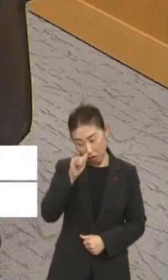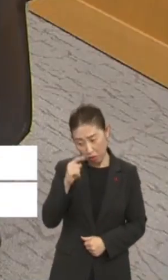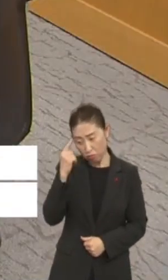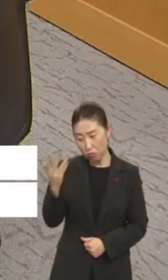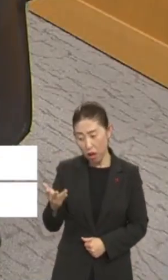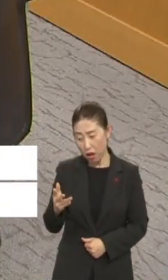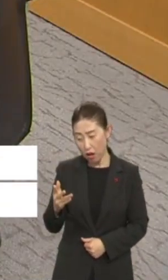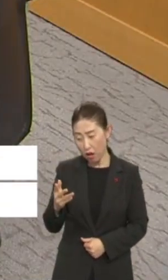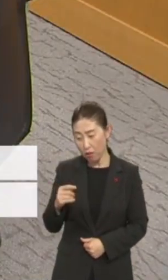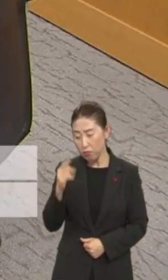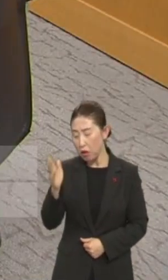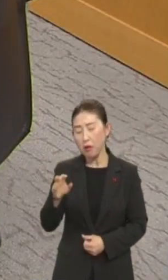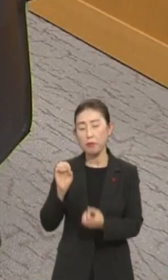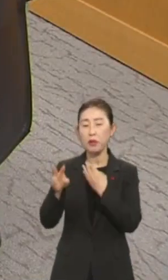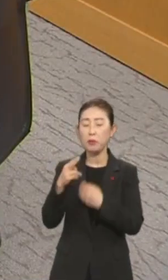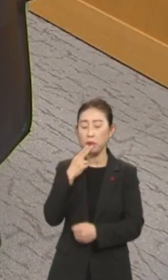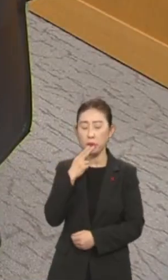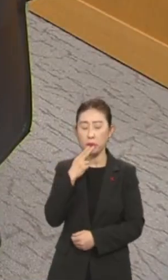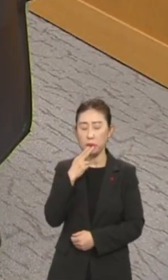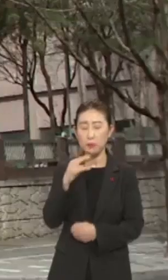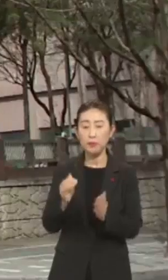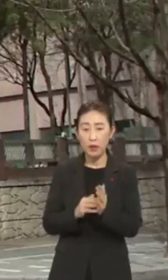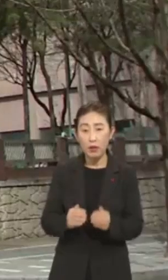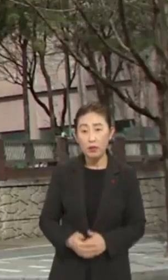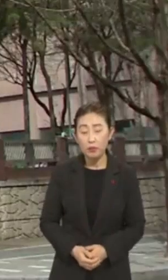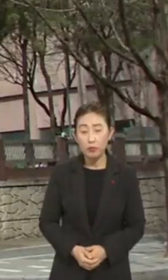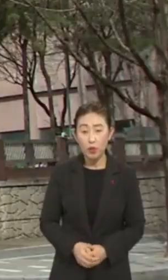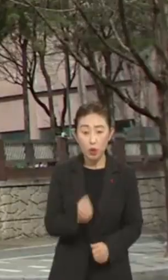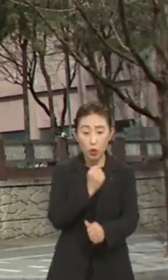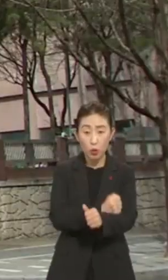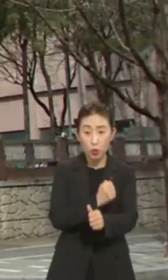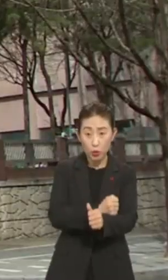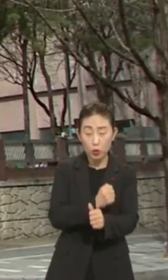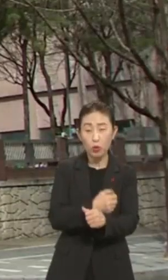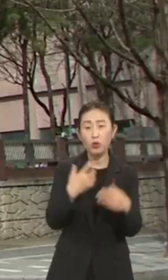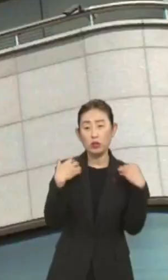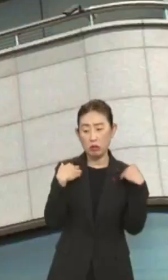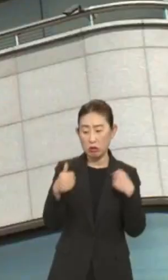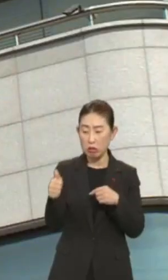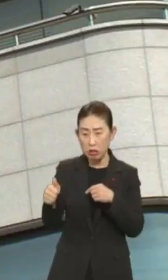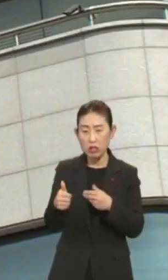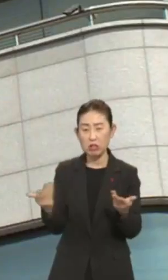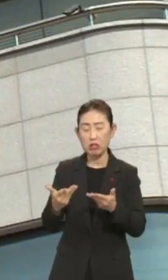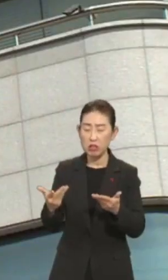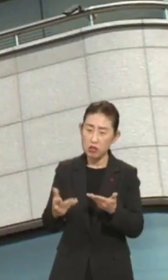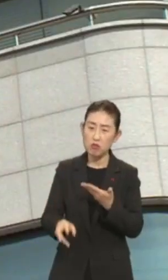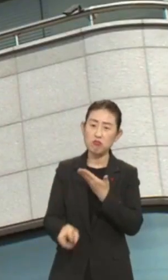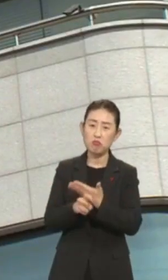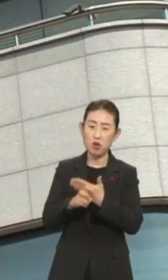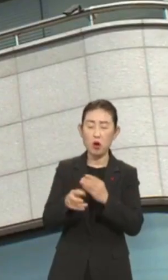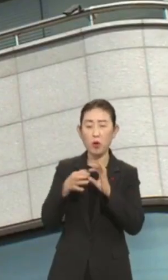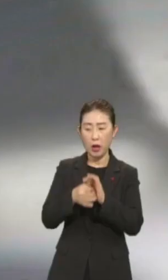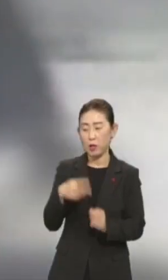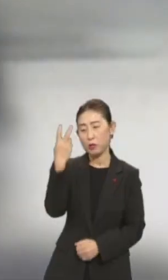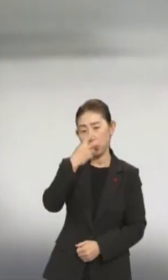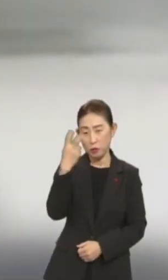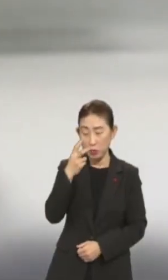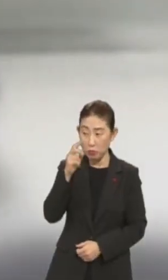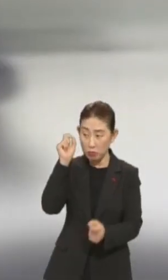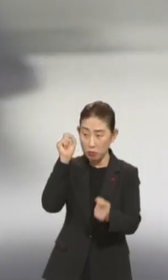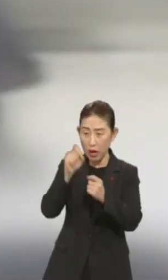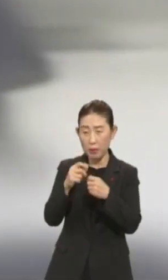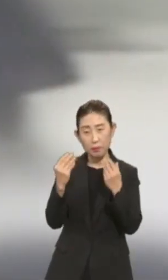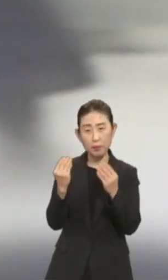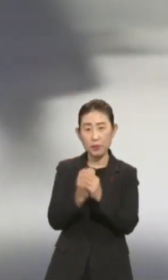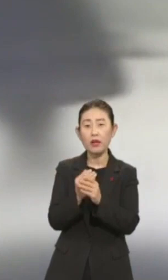아무 말을 남기지 않았습니다 한편 대전용 노동청은의 부당 노동행위에 대한 또 다른 수사에 대해 조만간